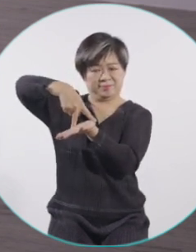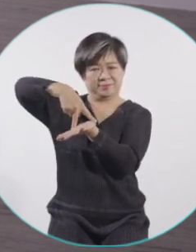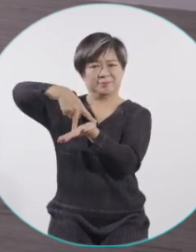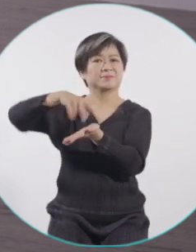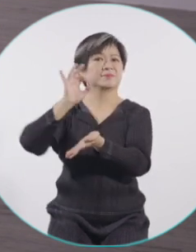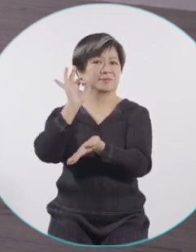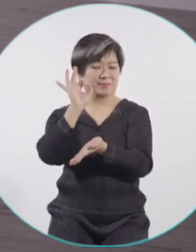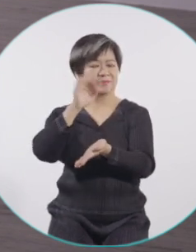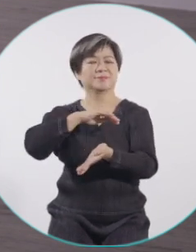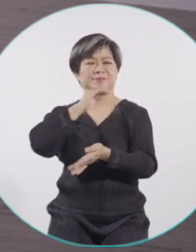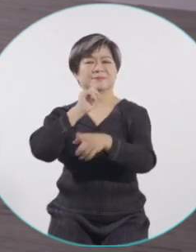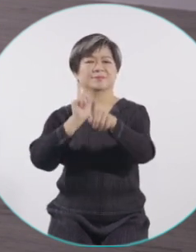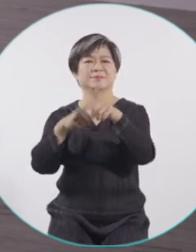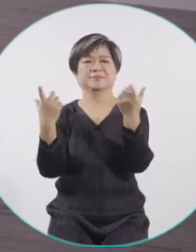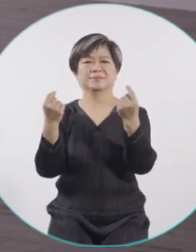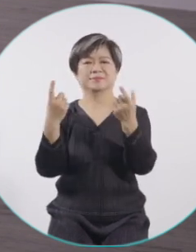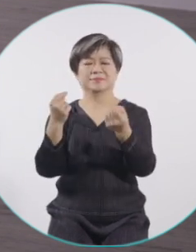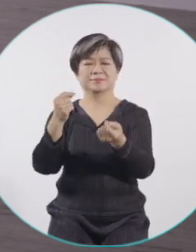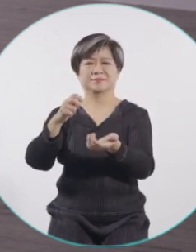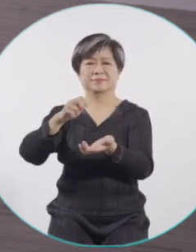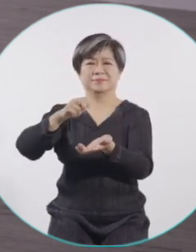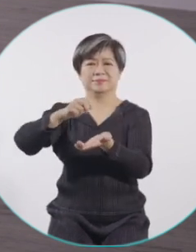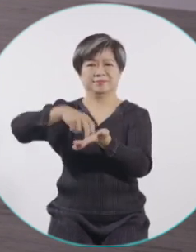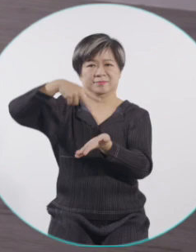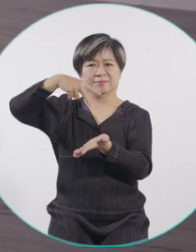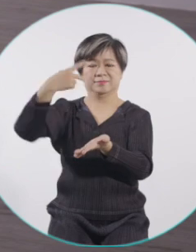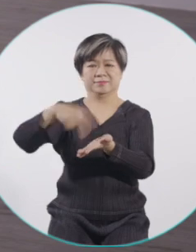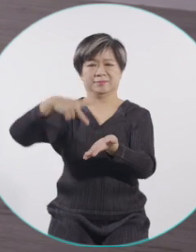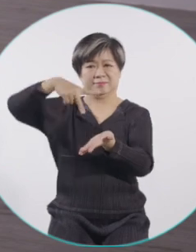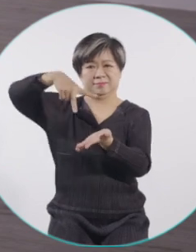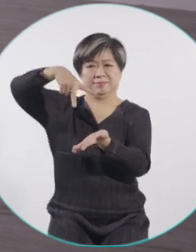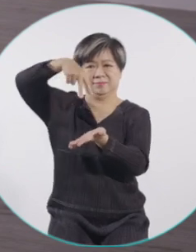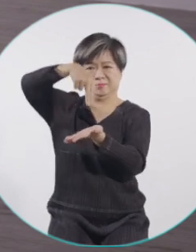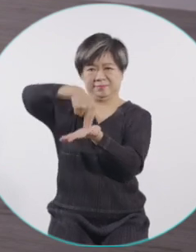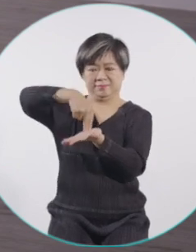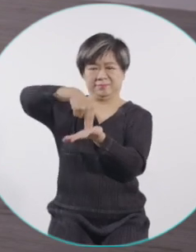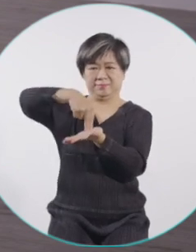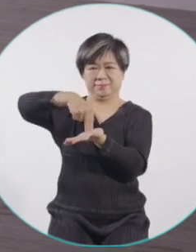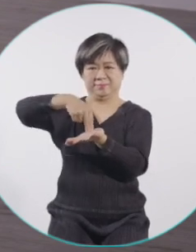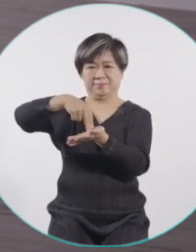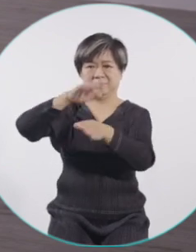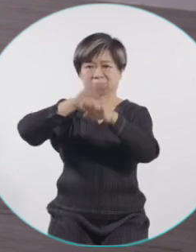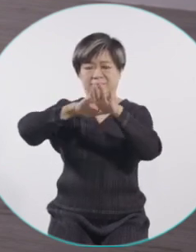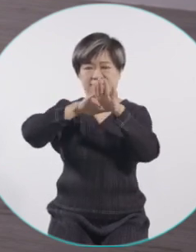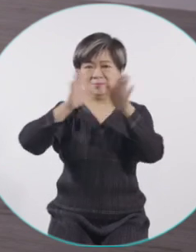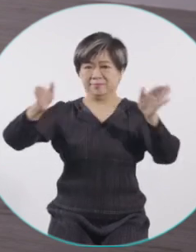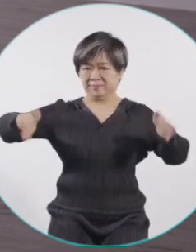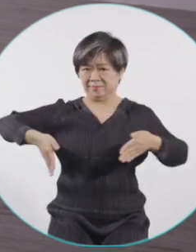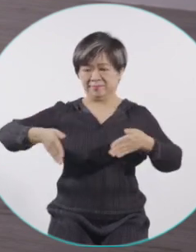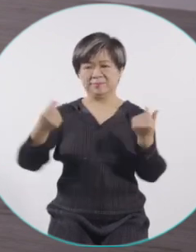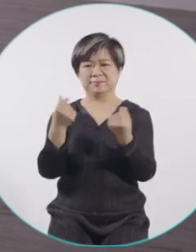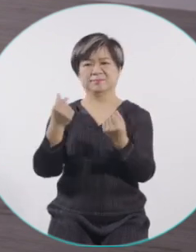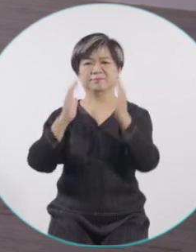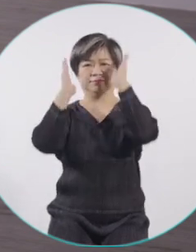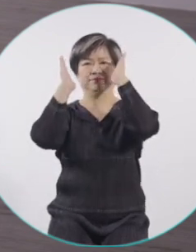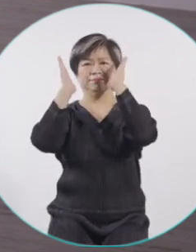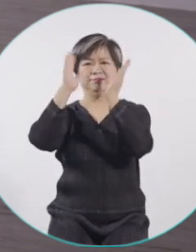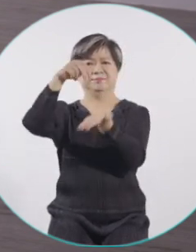好，那等一下呢，我们一样会原地跳起来之后，把你的双脚合起来，同时把你的双手贴回到大腿旁边踩地震站姿的